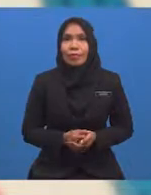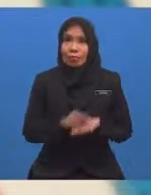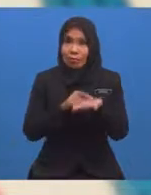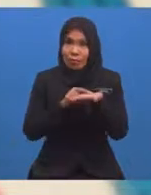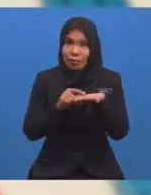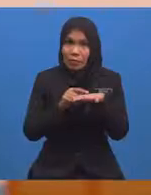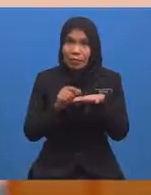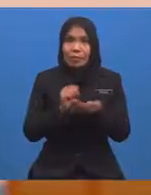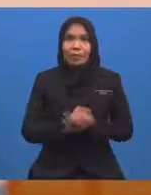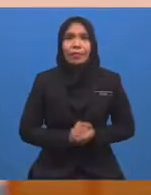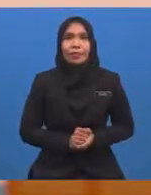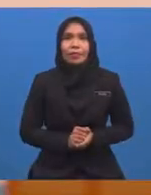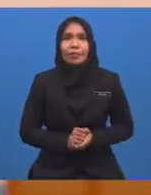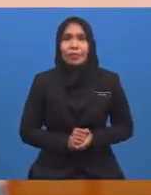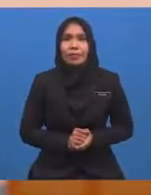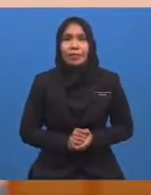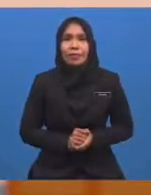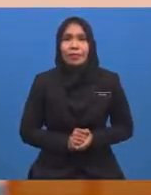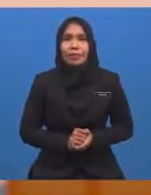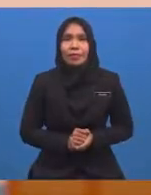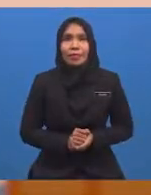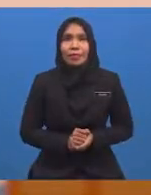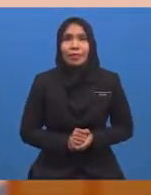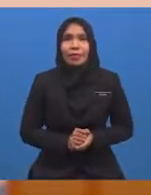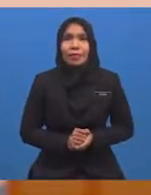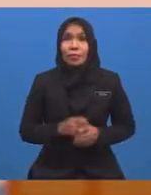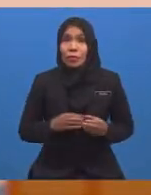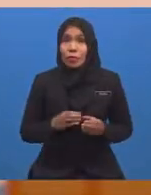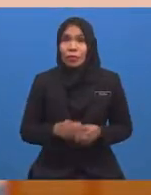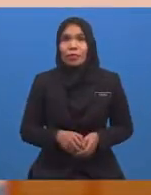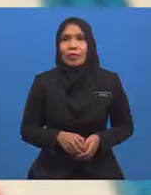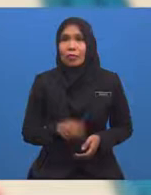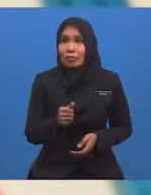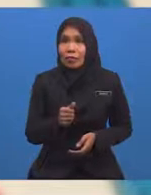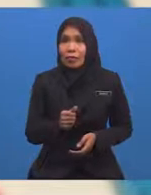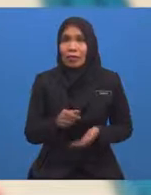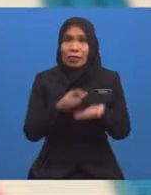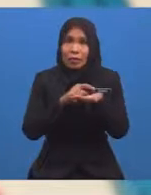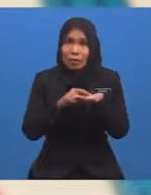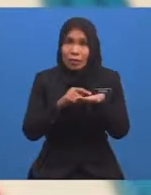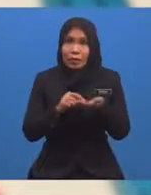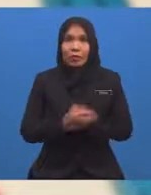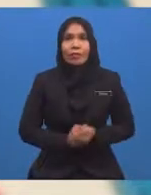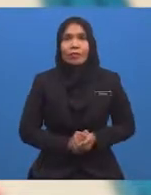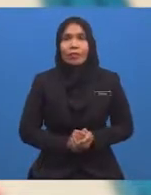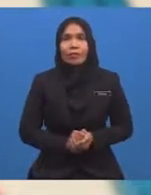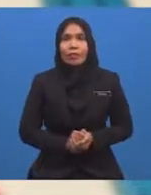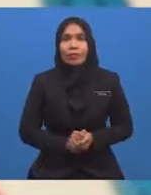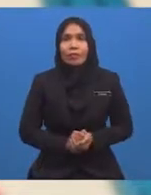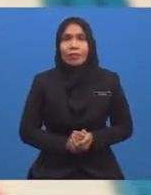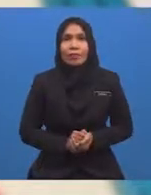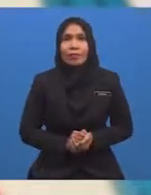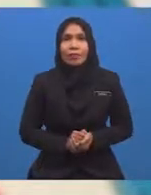Hai baik murid-murid sekarang kita coba membaca mispa yang dipaparkan